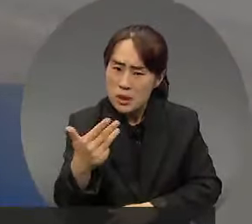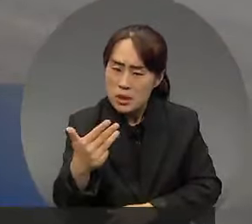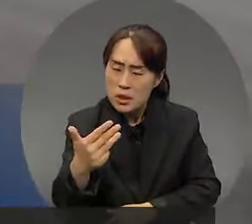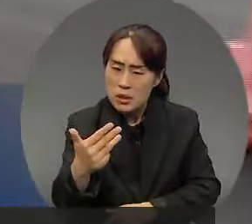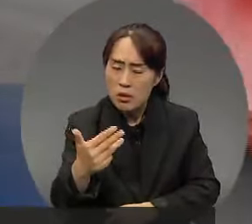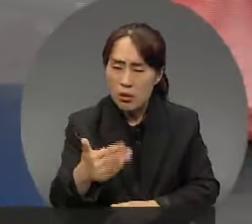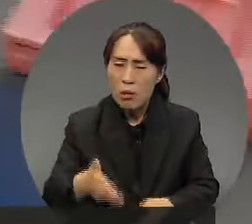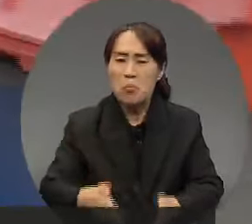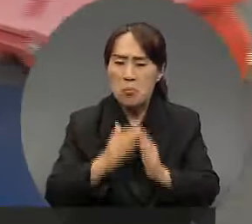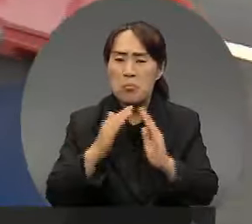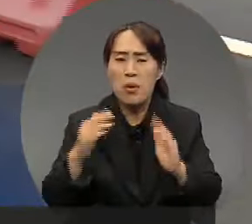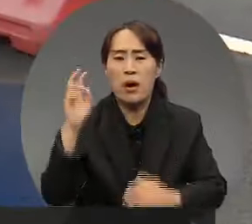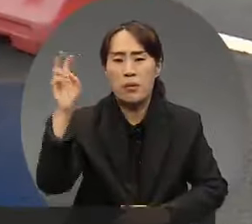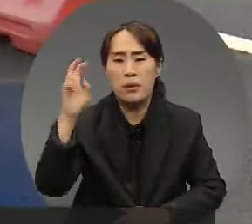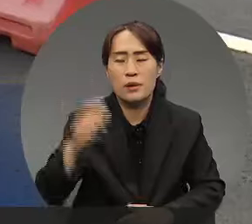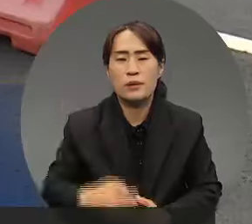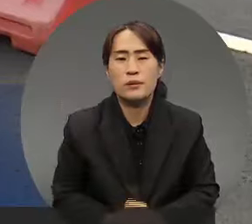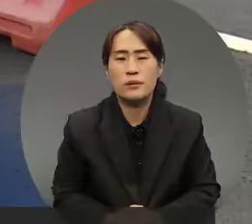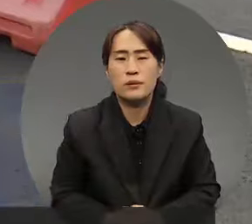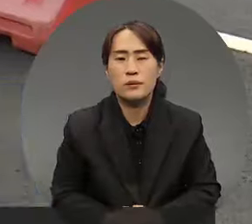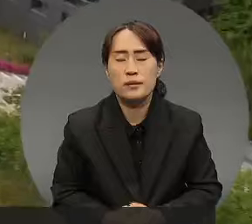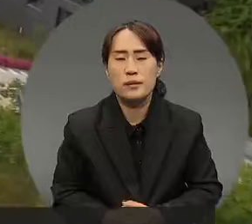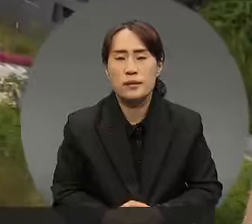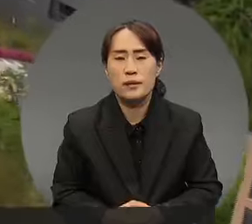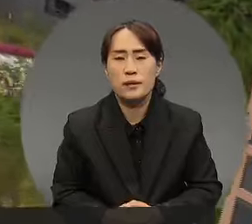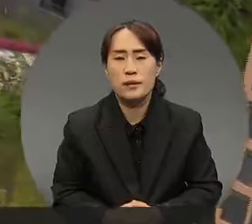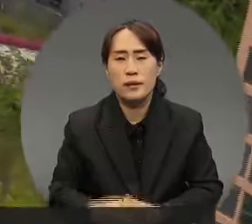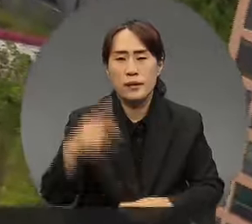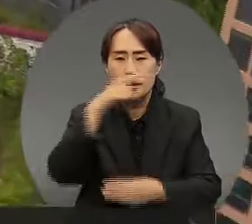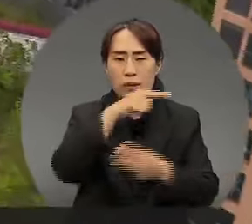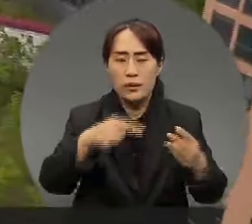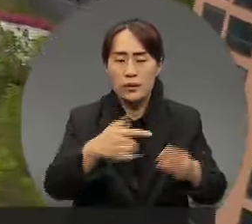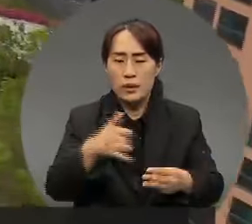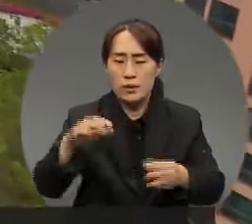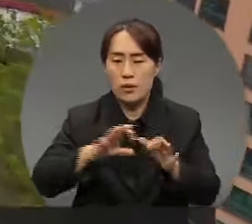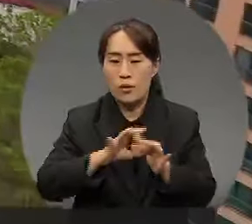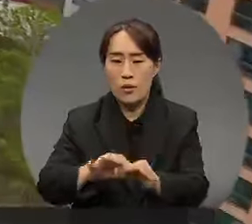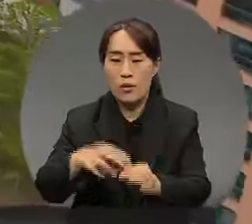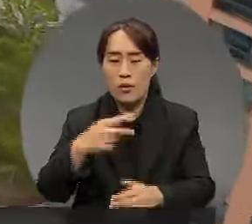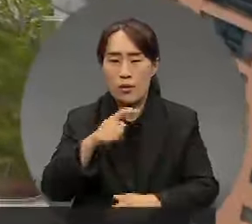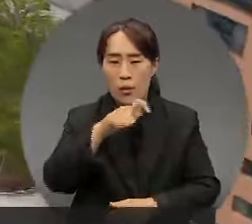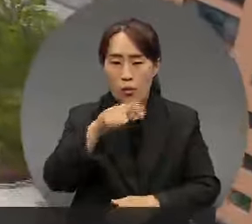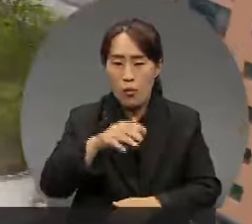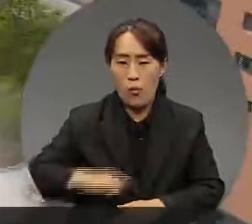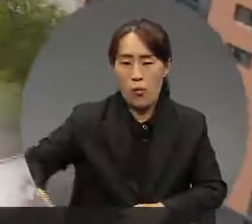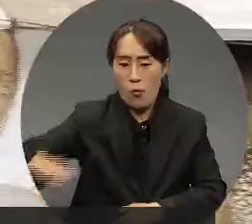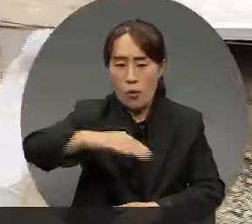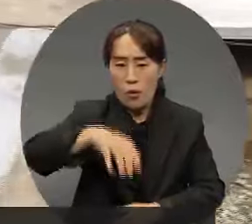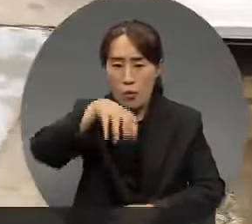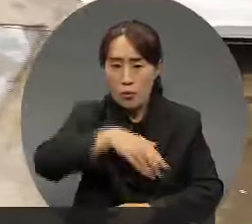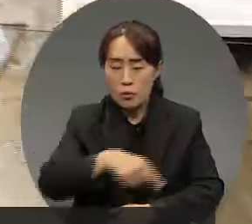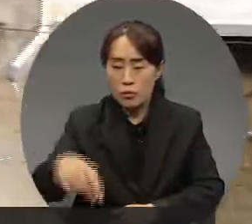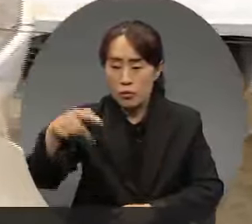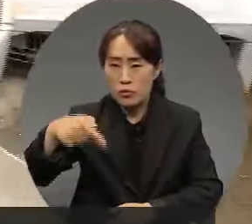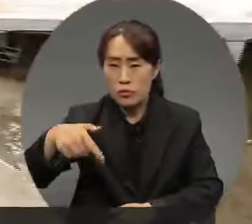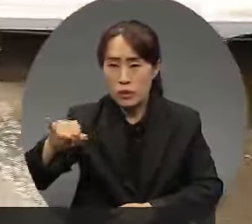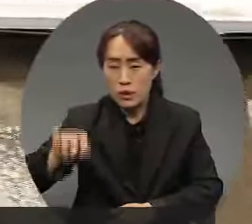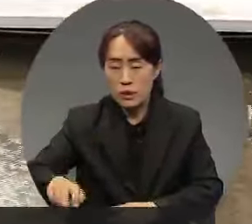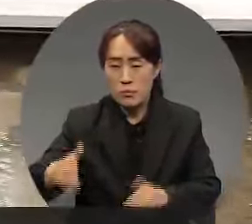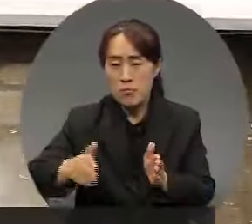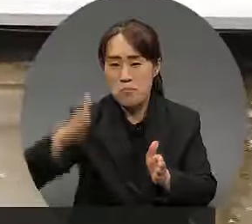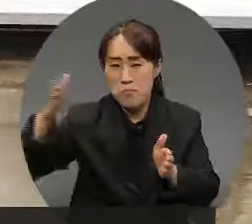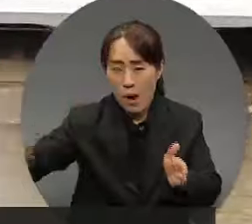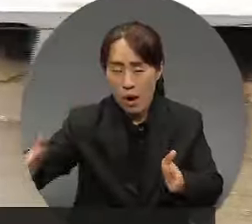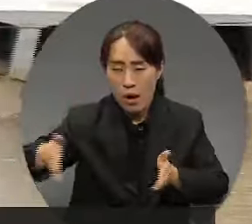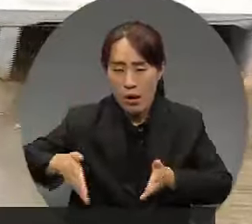준공이 될 것으로 기대하고 있습니다 청주 세종을 있는 석곡 회전 교차로부안 확장